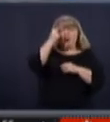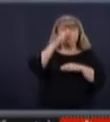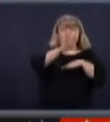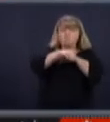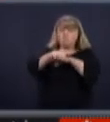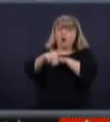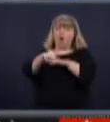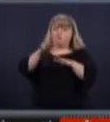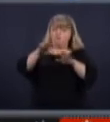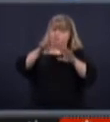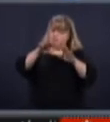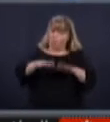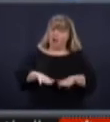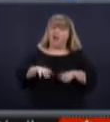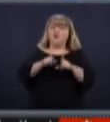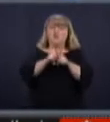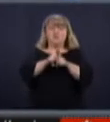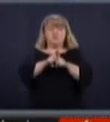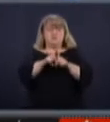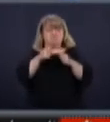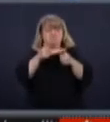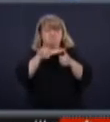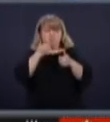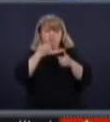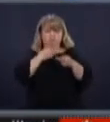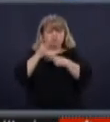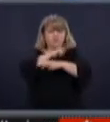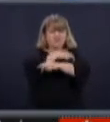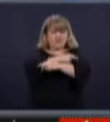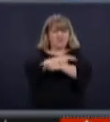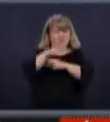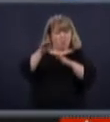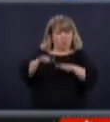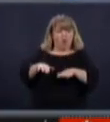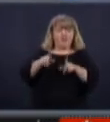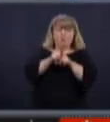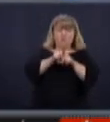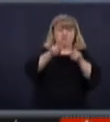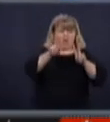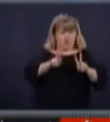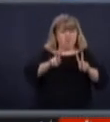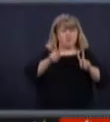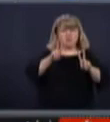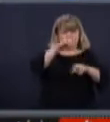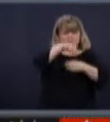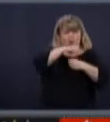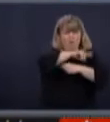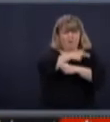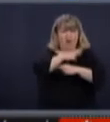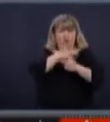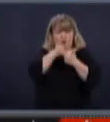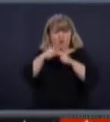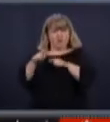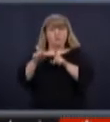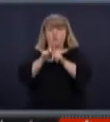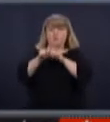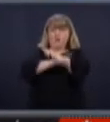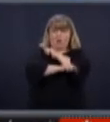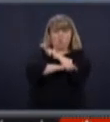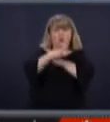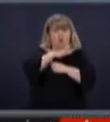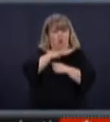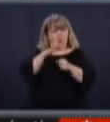d'hospitalisations, l'amélioration de la capacité, je dirais, en nombre de lits, mais surtout des travailleurs de la santé, parce que c'est ça qu'on a dit tantôt, bien qu'on